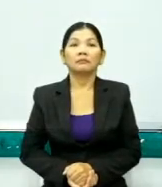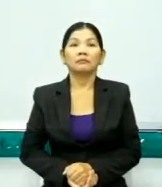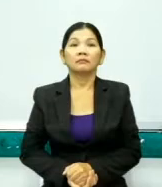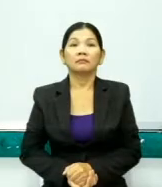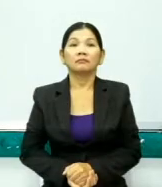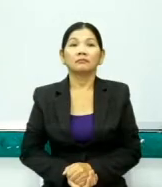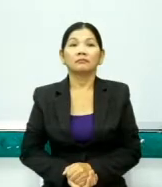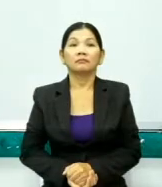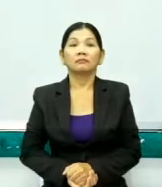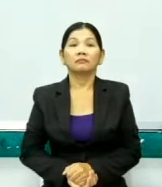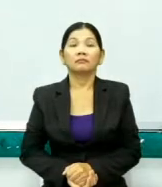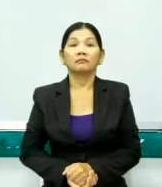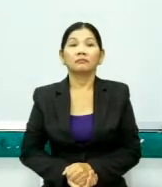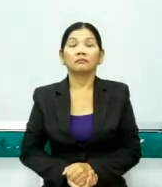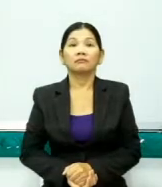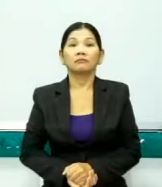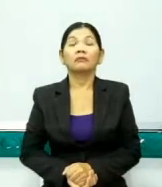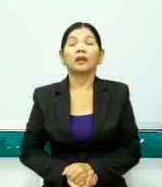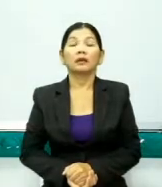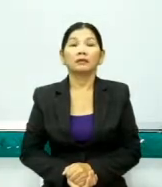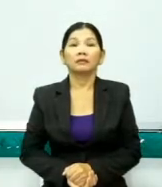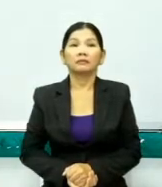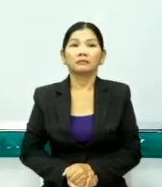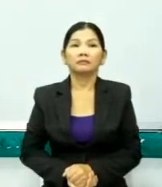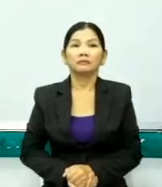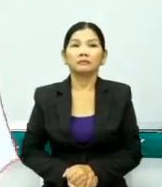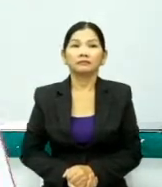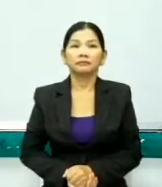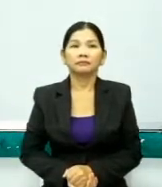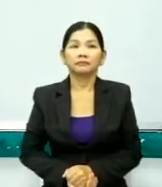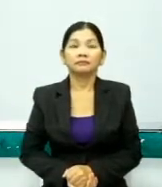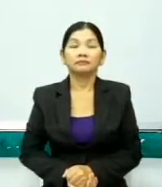con chăm mơ mơ thay lại kru mê nó vầy bằng tỏ